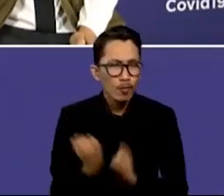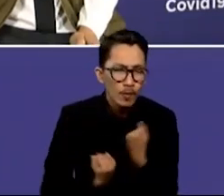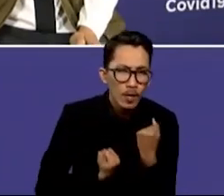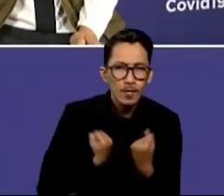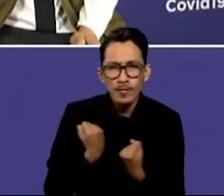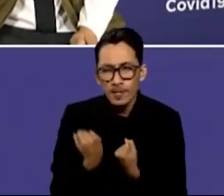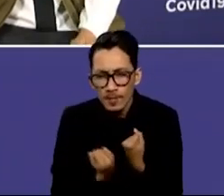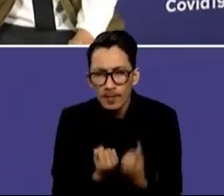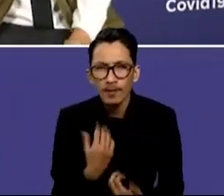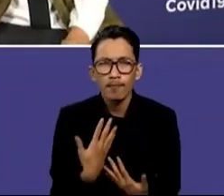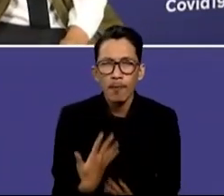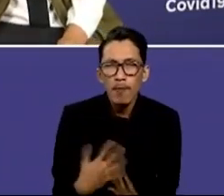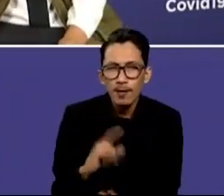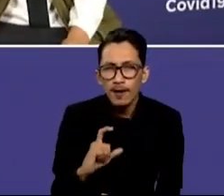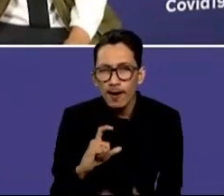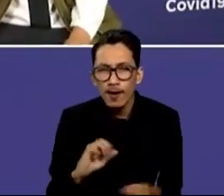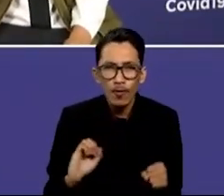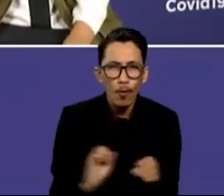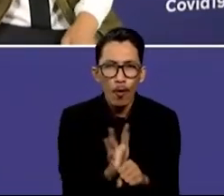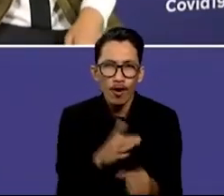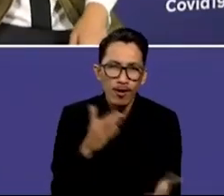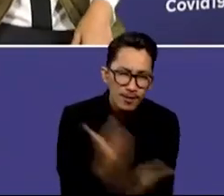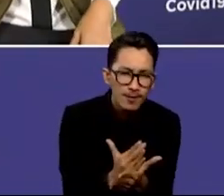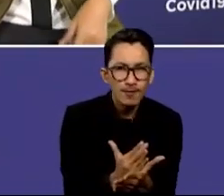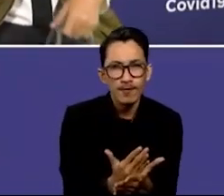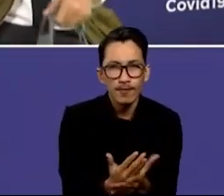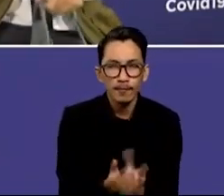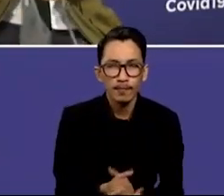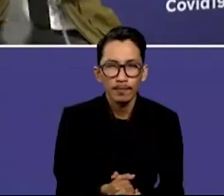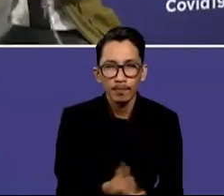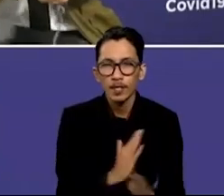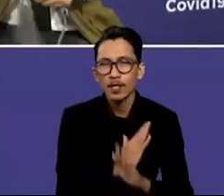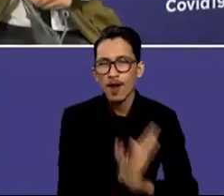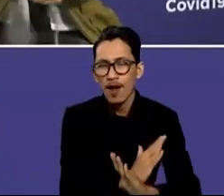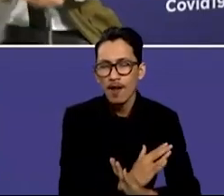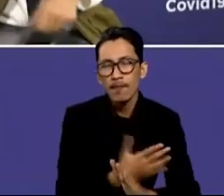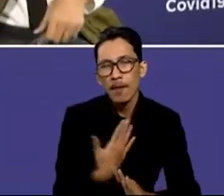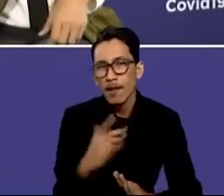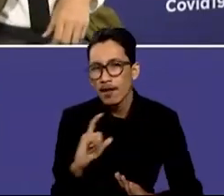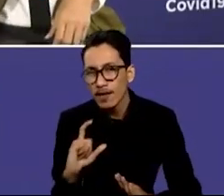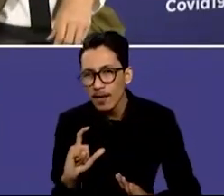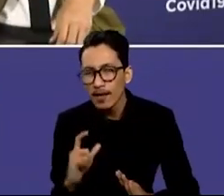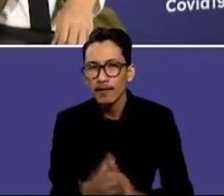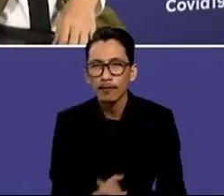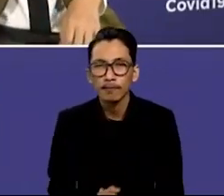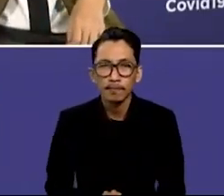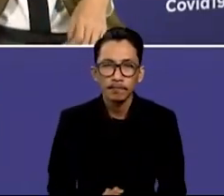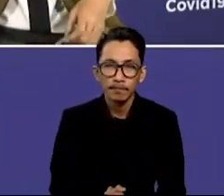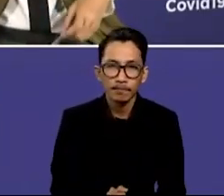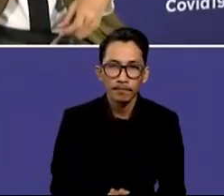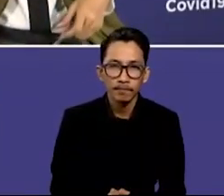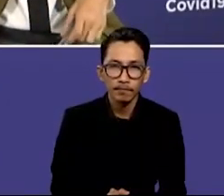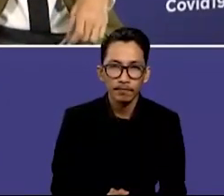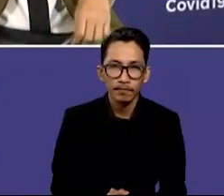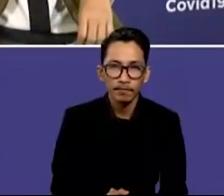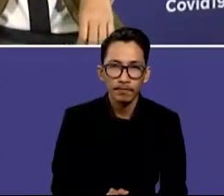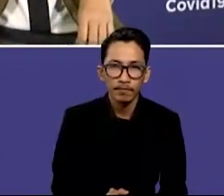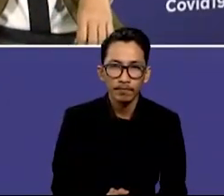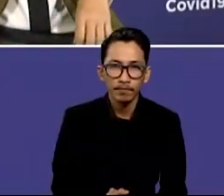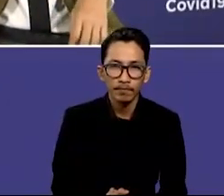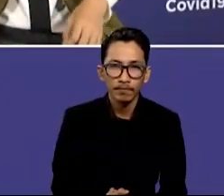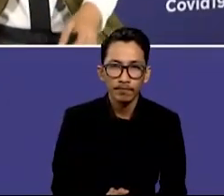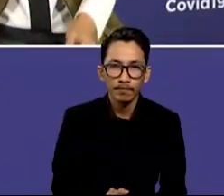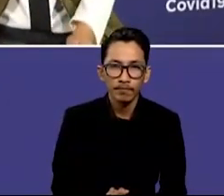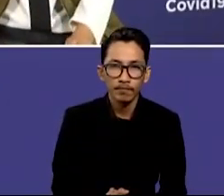ya, karena kita tahu yang namanya mencegah itu kan lebih baik daripada mengobati. Kita melakukan pencegahan dengan melakukan